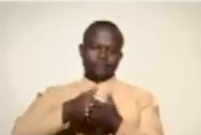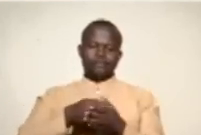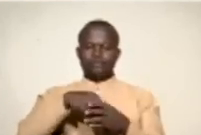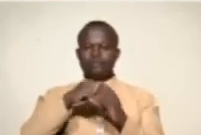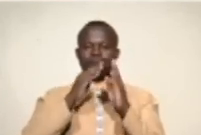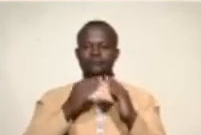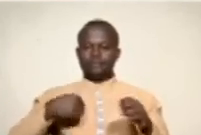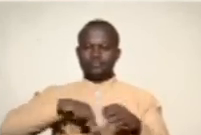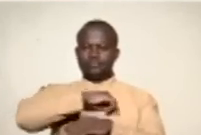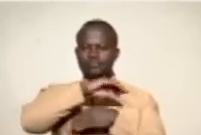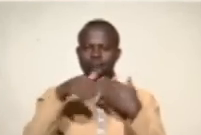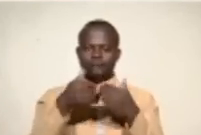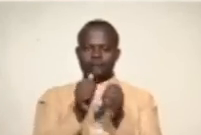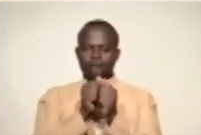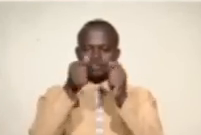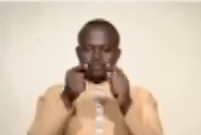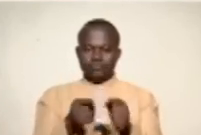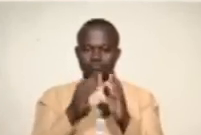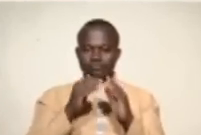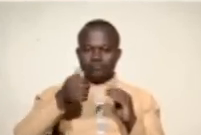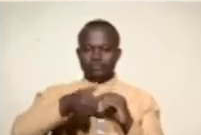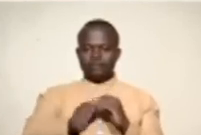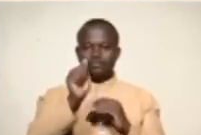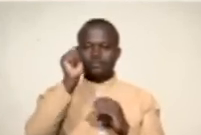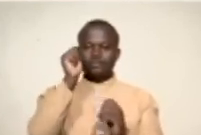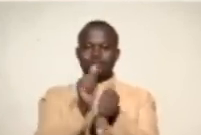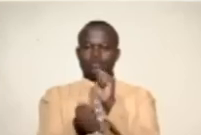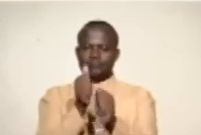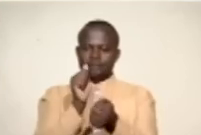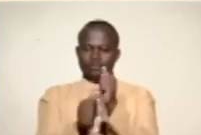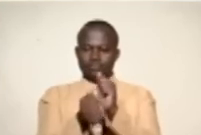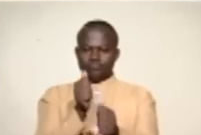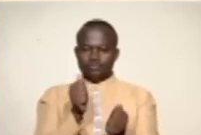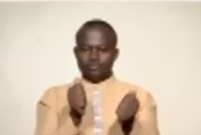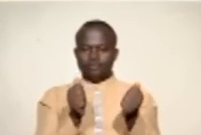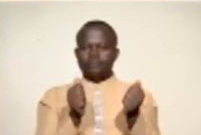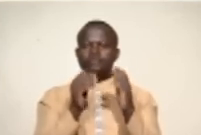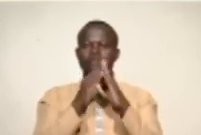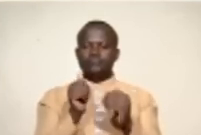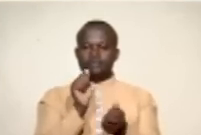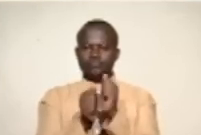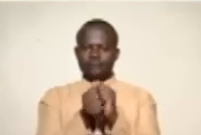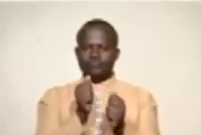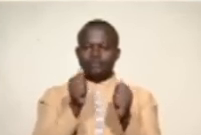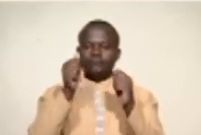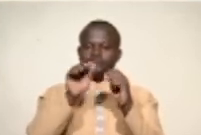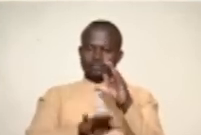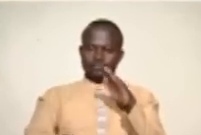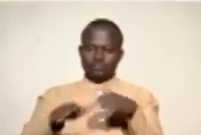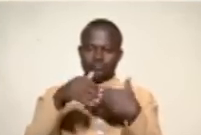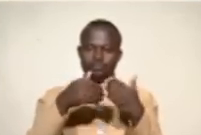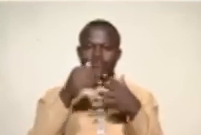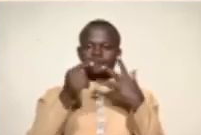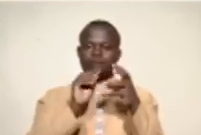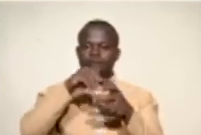nzu byose no kugeza ku nzu ubwayo barayigira barayisenya. Inzu barayisenya bayishyira hasi,